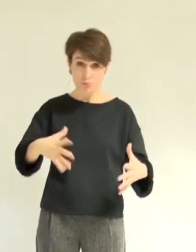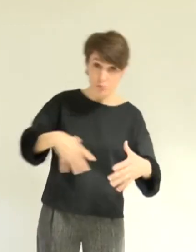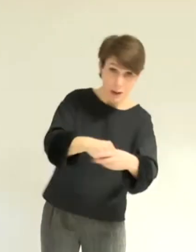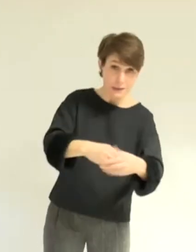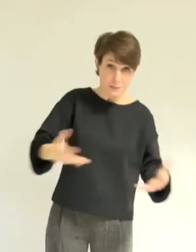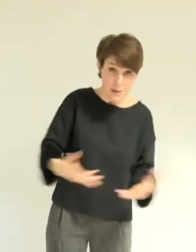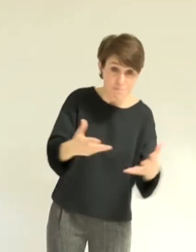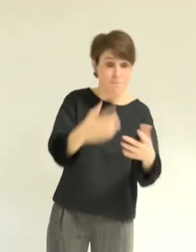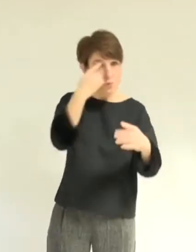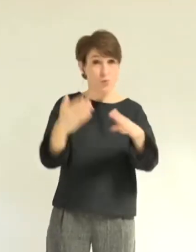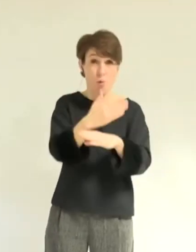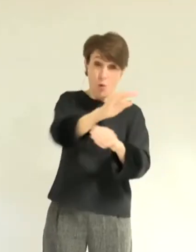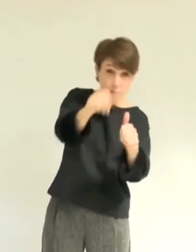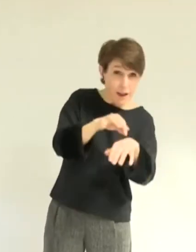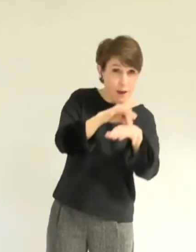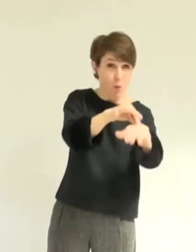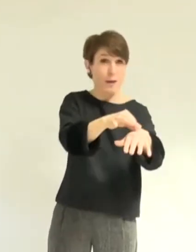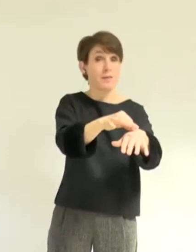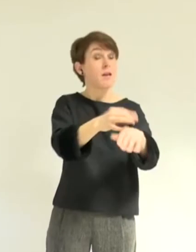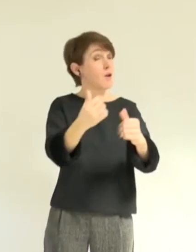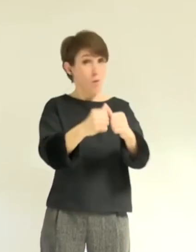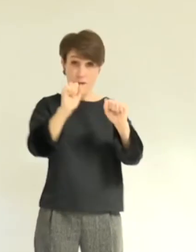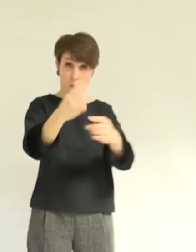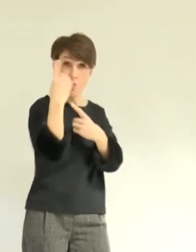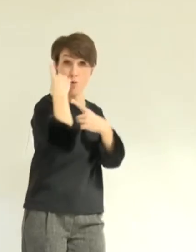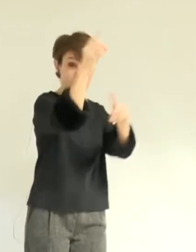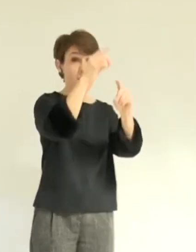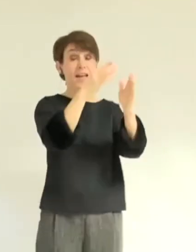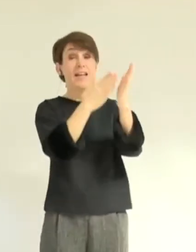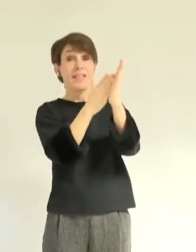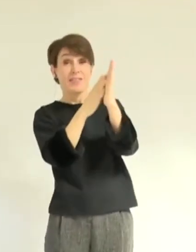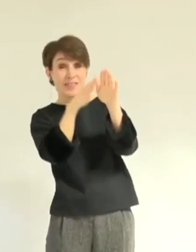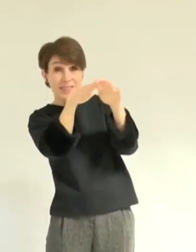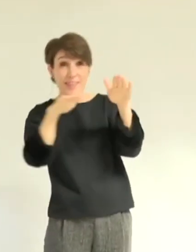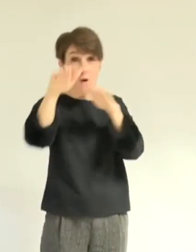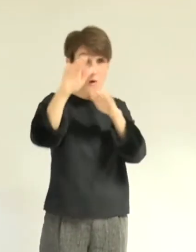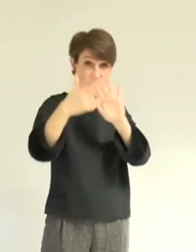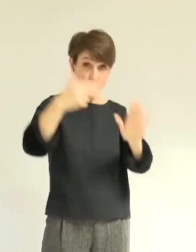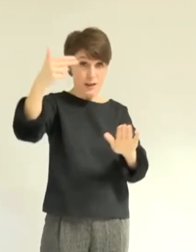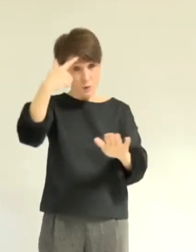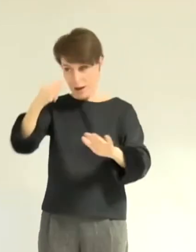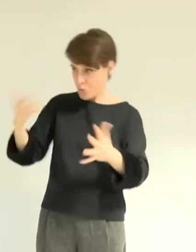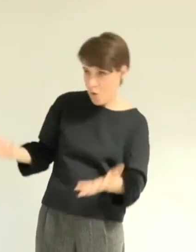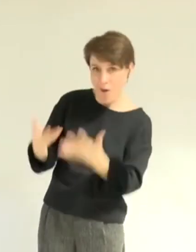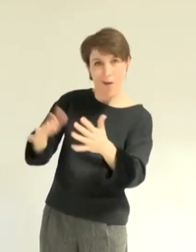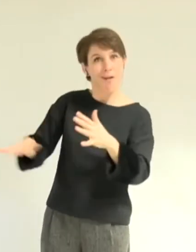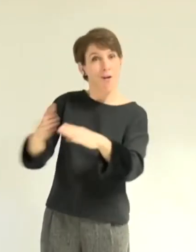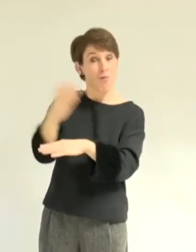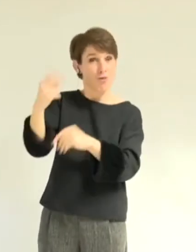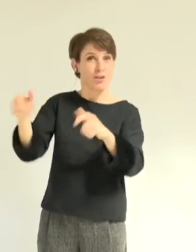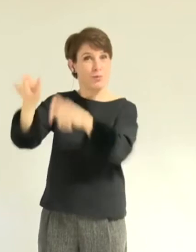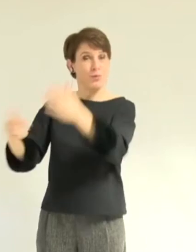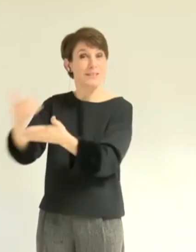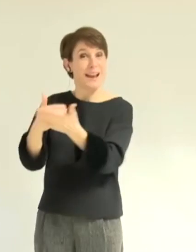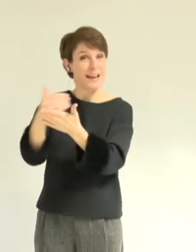éventuellement obtenir des dérogations nationales pour accompagner le projet des salariés afin de